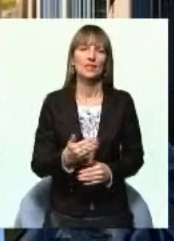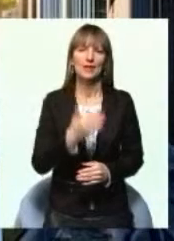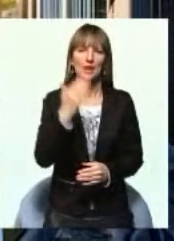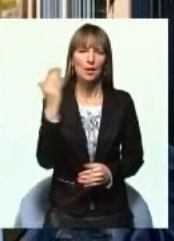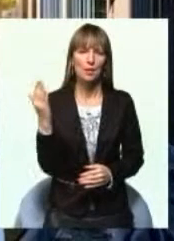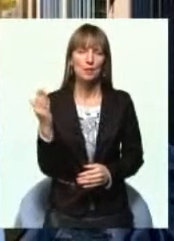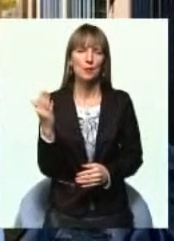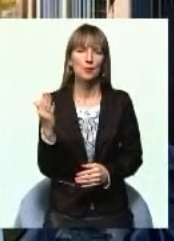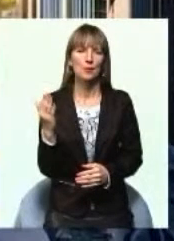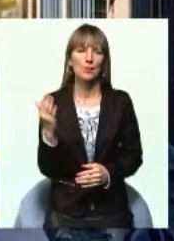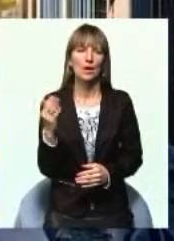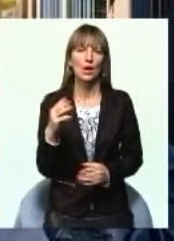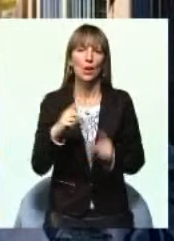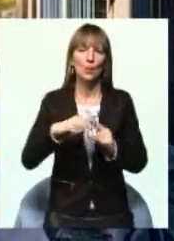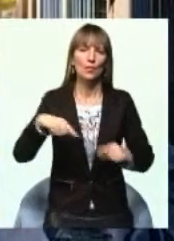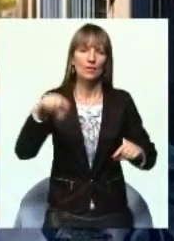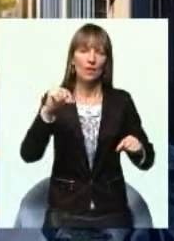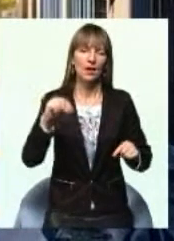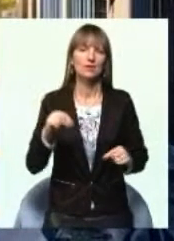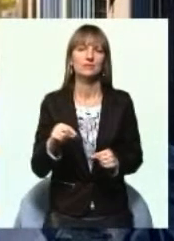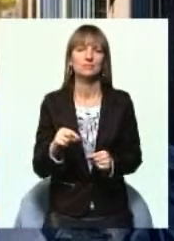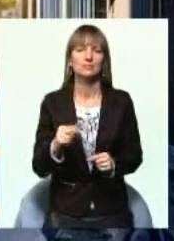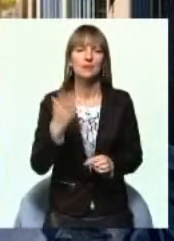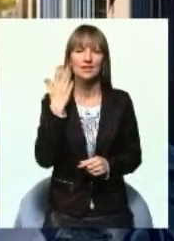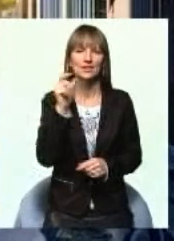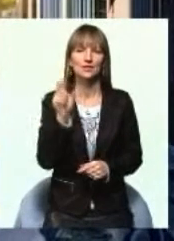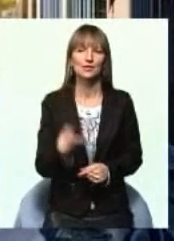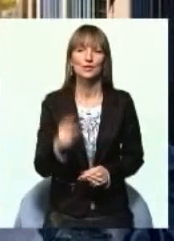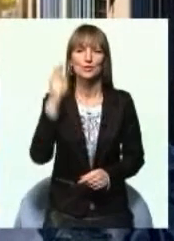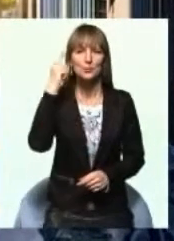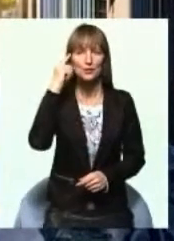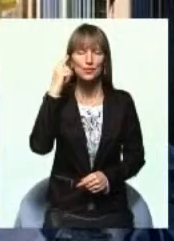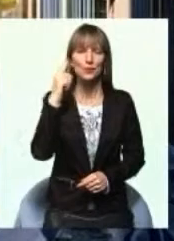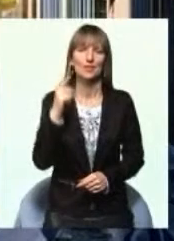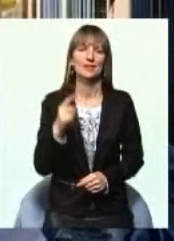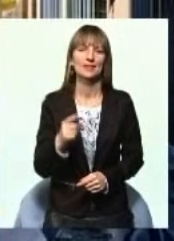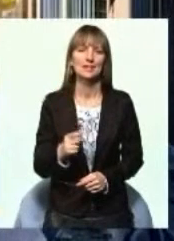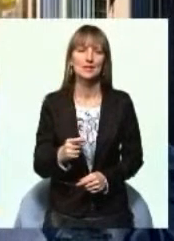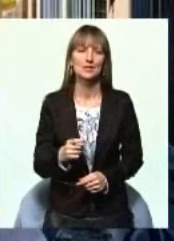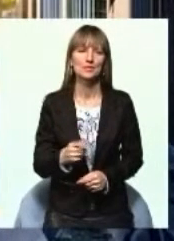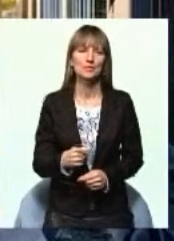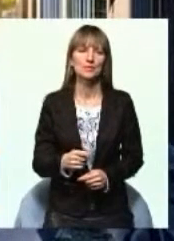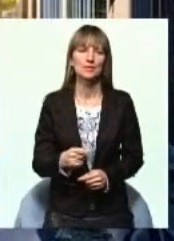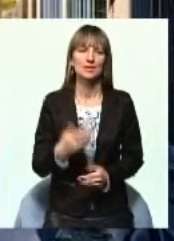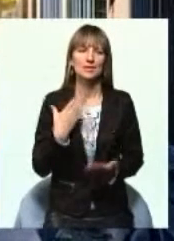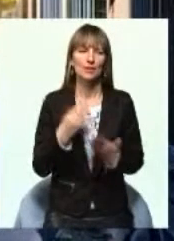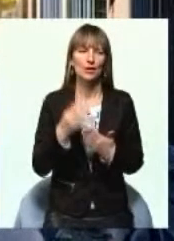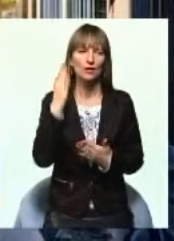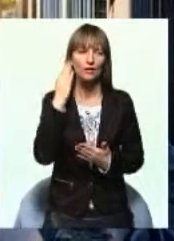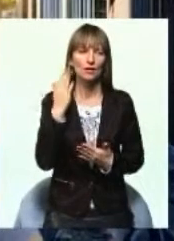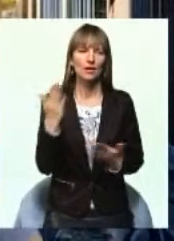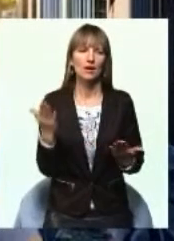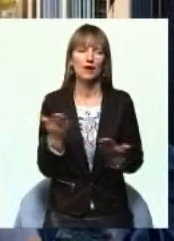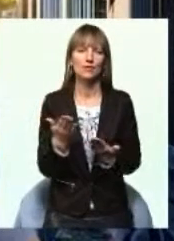небо, луна. Это когда человек думает своей головой и делает какую-то